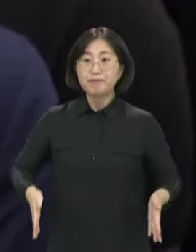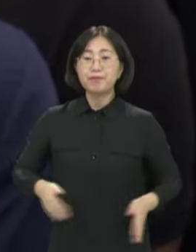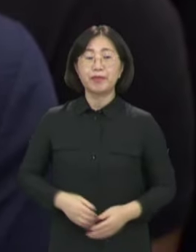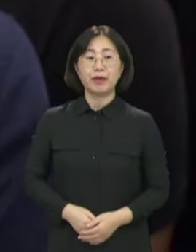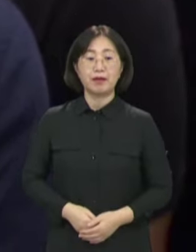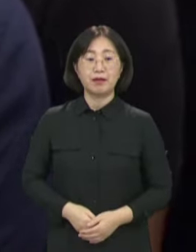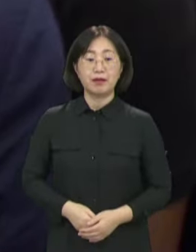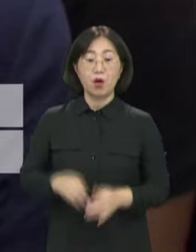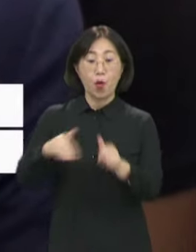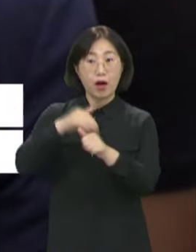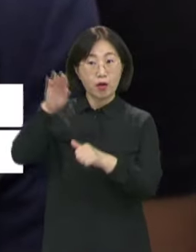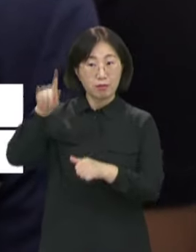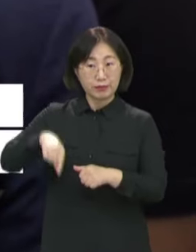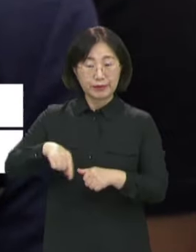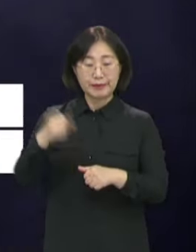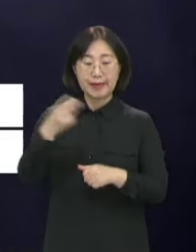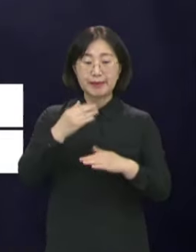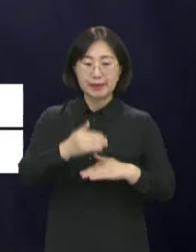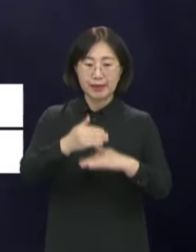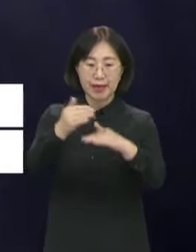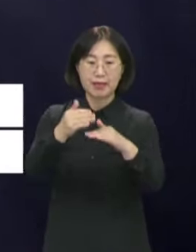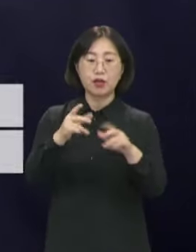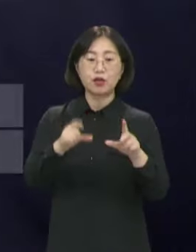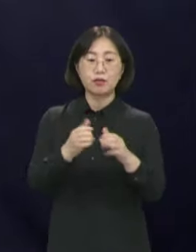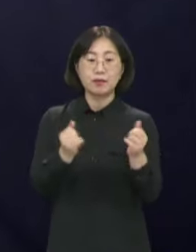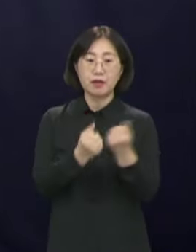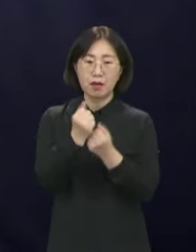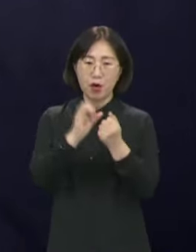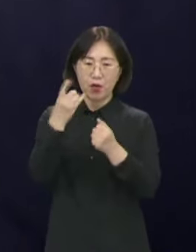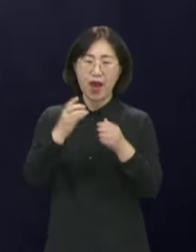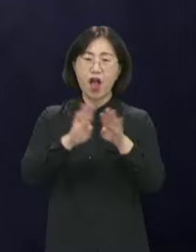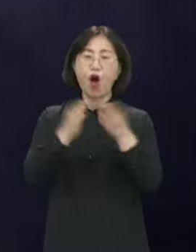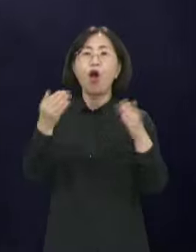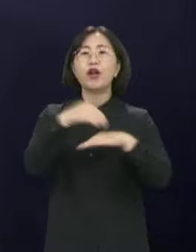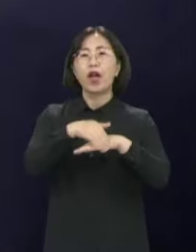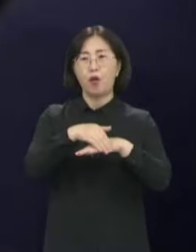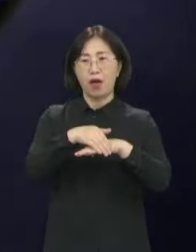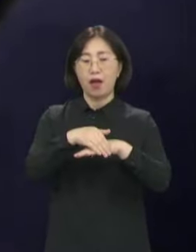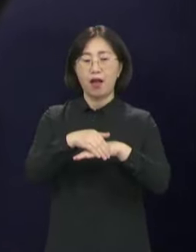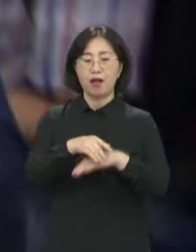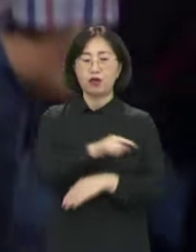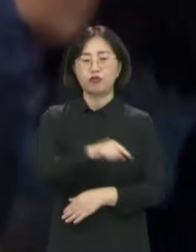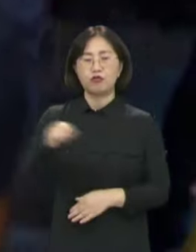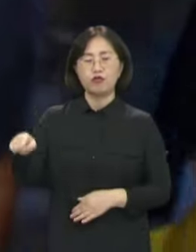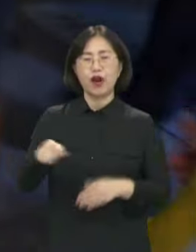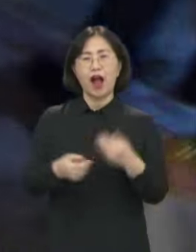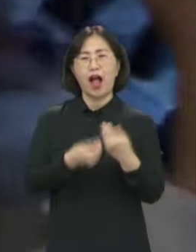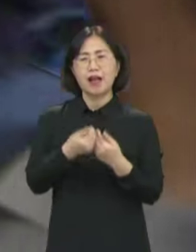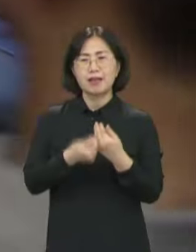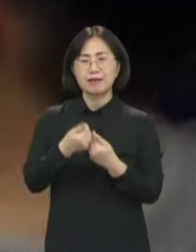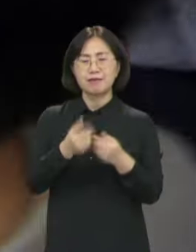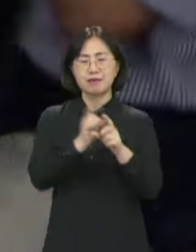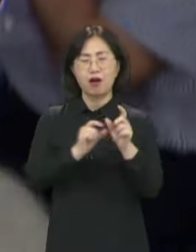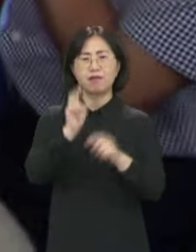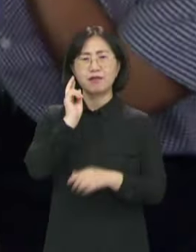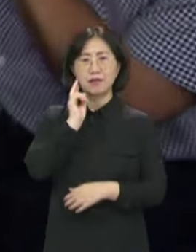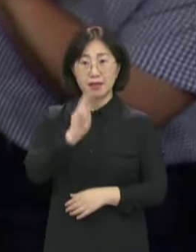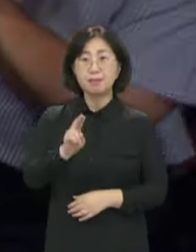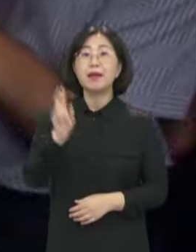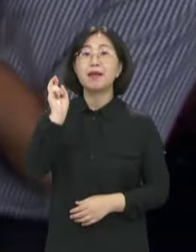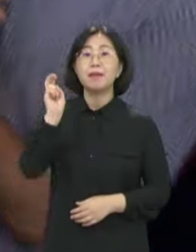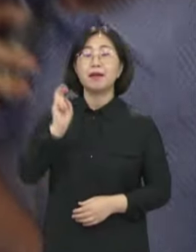환경부는 다시 절차를 밟아 주민설명회를 열겠다고 밝힌 가운데 댐 건설을 둘러싼 찬반 갈등은 더욱 커지고 있습니다.